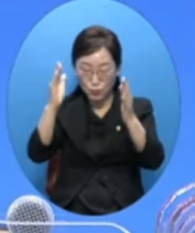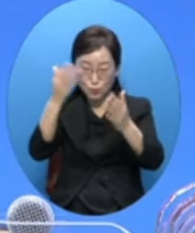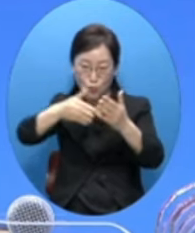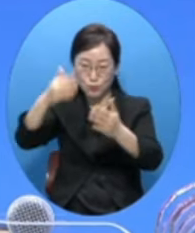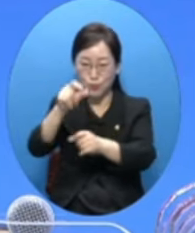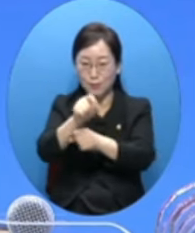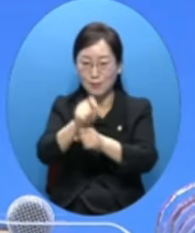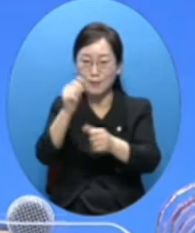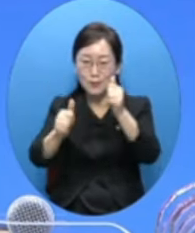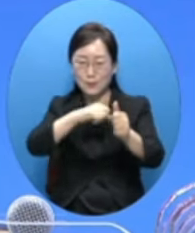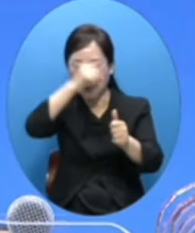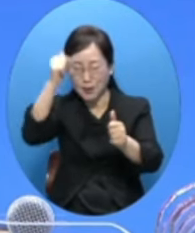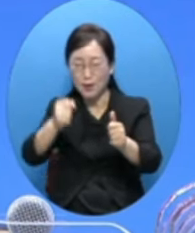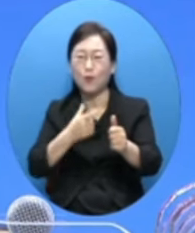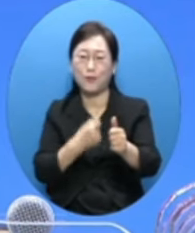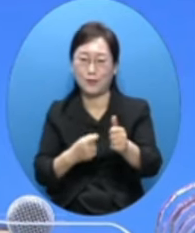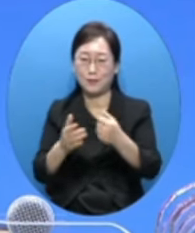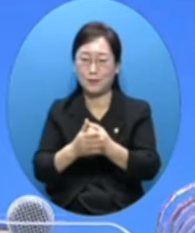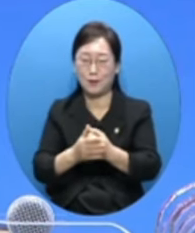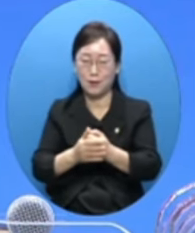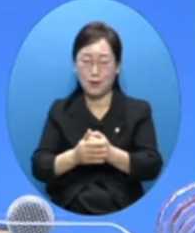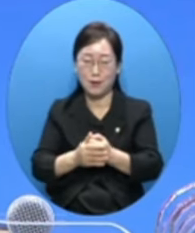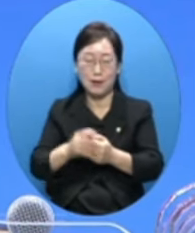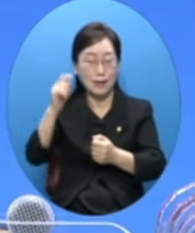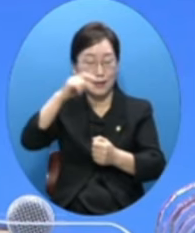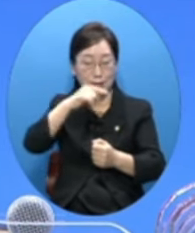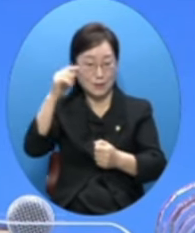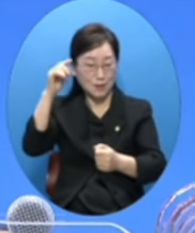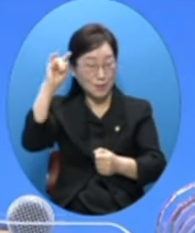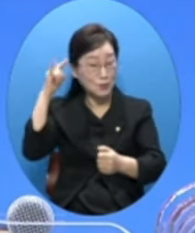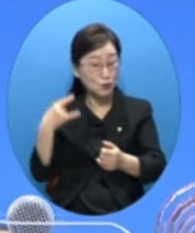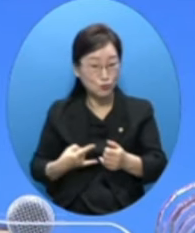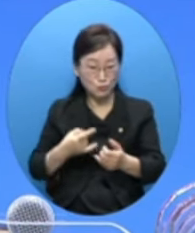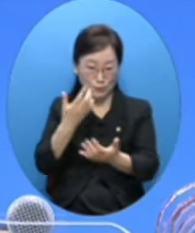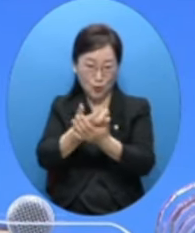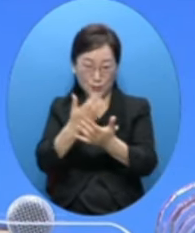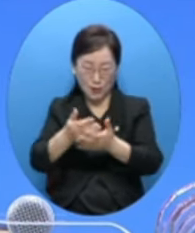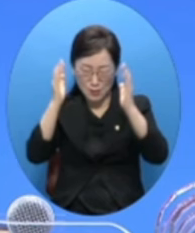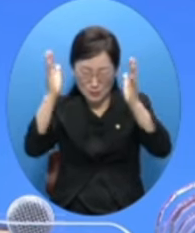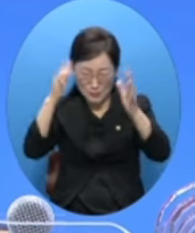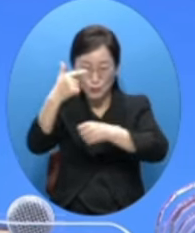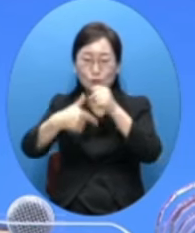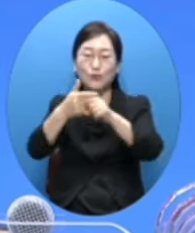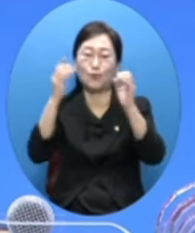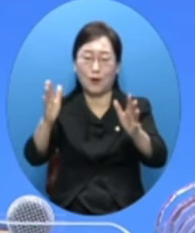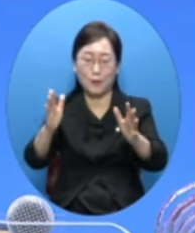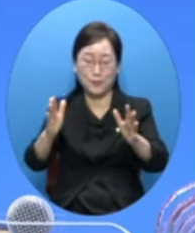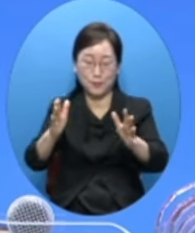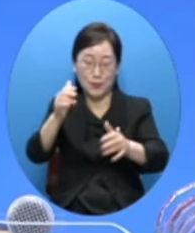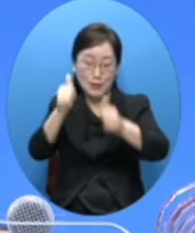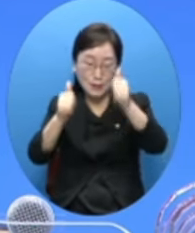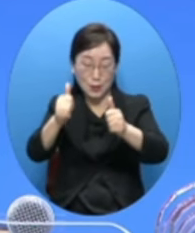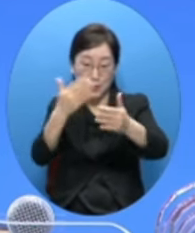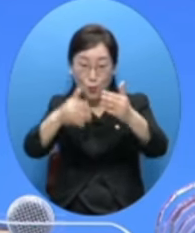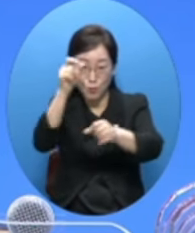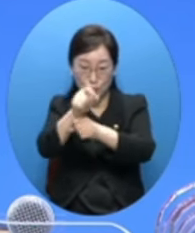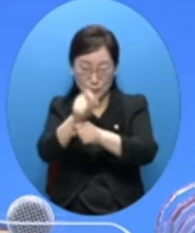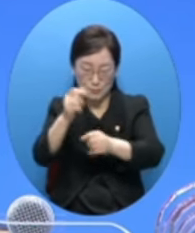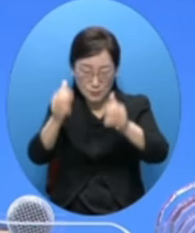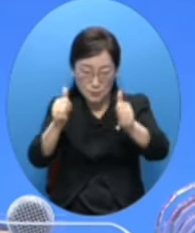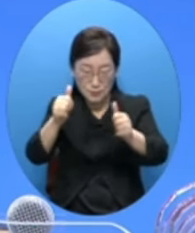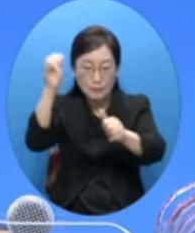그래서 서당에 가서 열심히 공부해갖고 6년을 공부해갖고 과거 시험을 봤는데 그만 떨어졌어요.